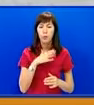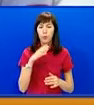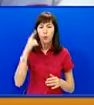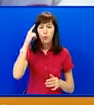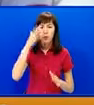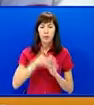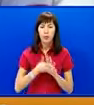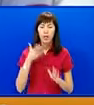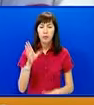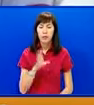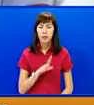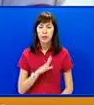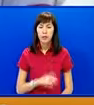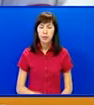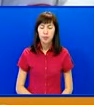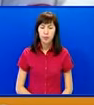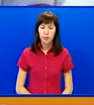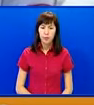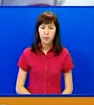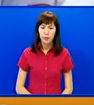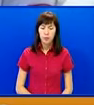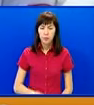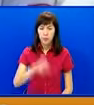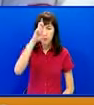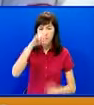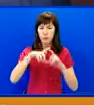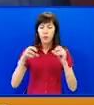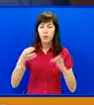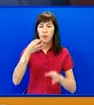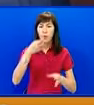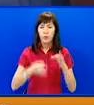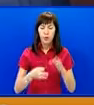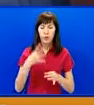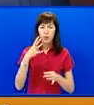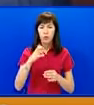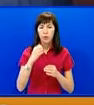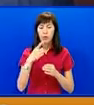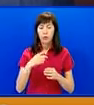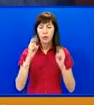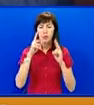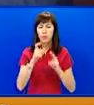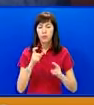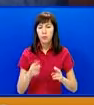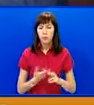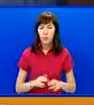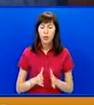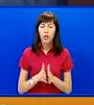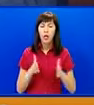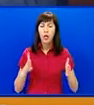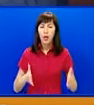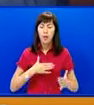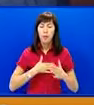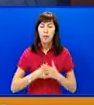поймали. В государственных учреждениях при областном суде работают 411 специалистов, которые большой